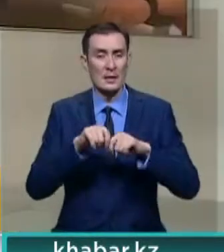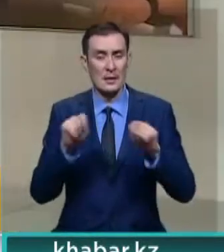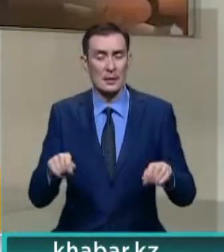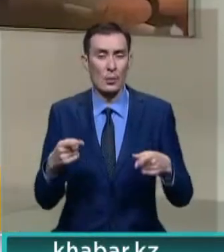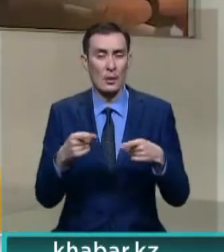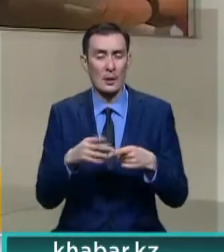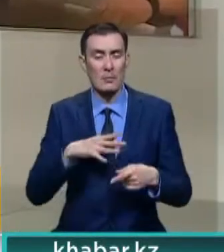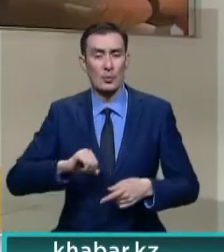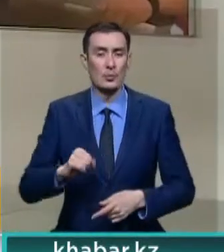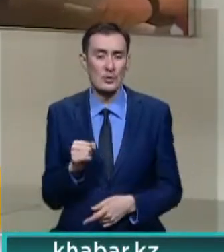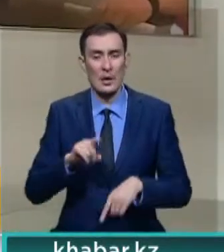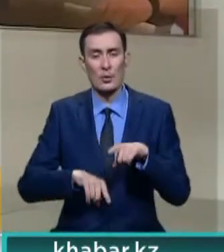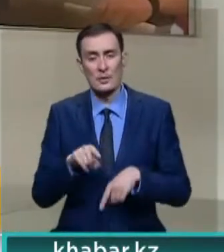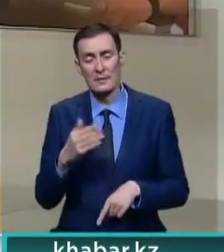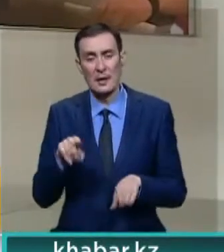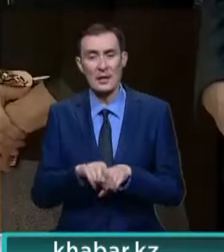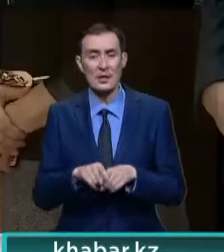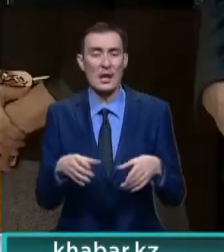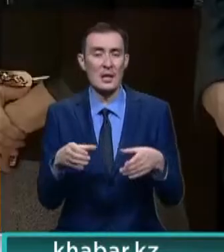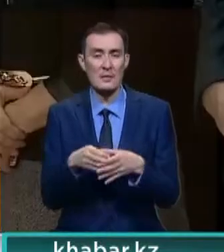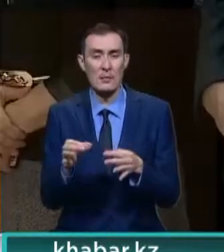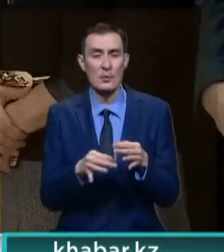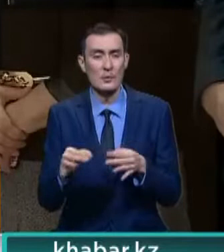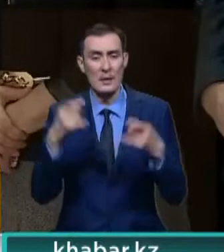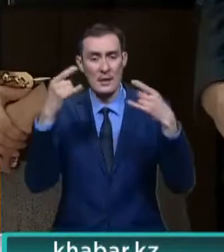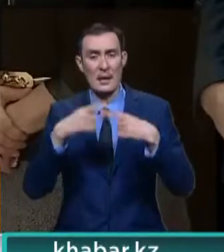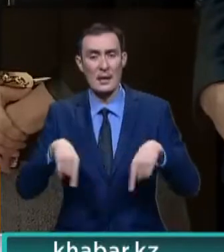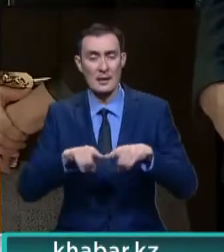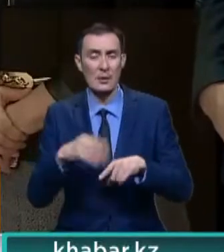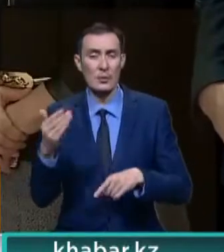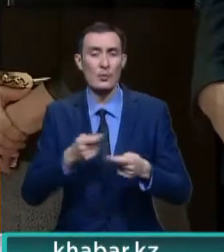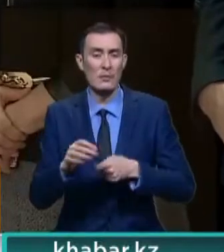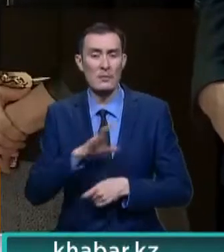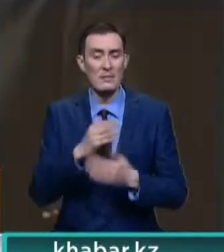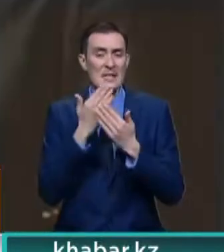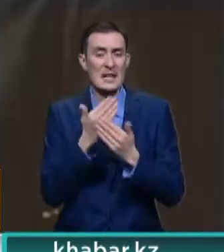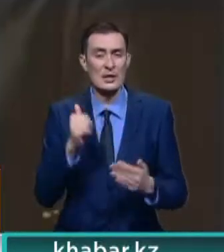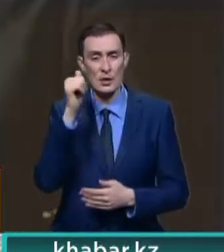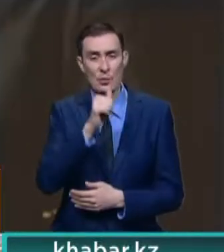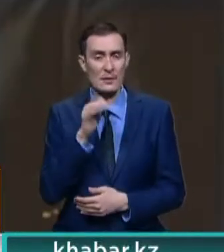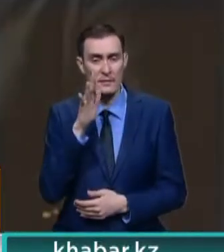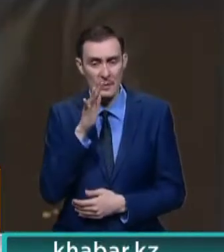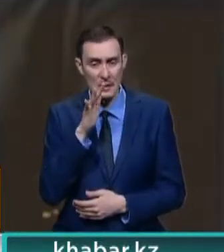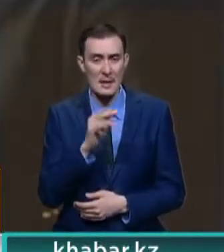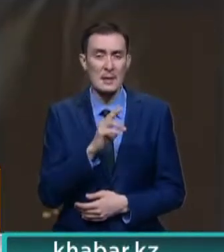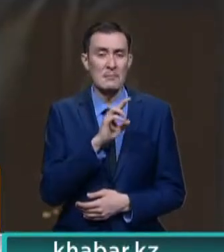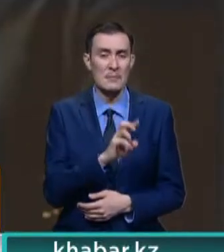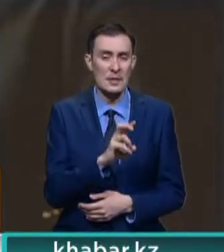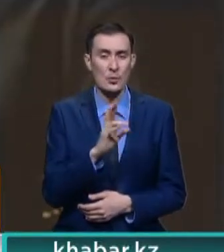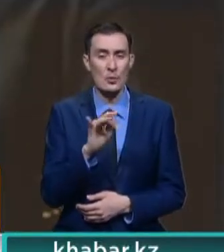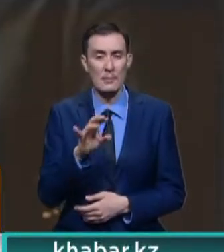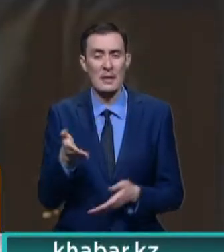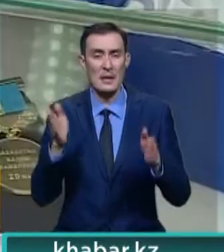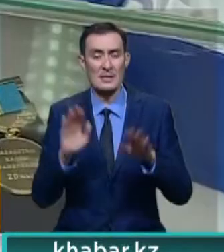уголка собрались друзья и близкие, а также коллектив областного телеканала, которым он руководил в последние годы жизни. Бейсен Куранбек